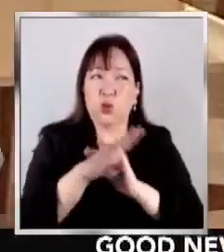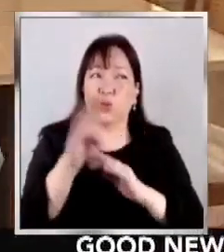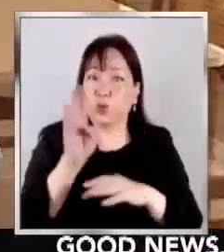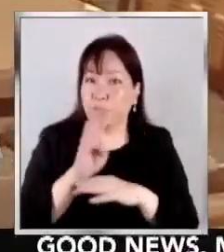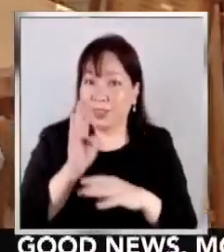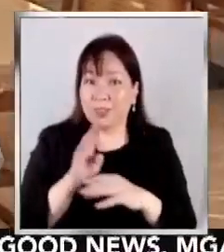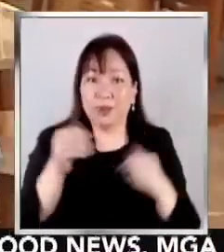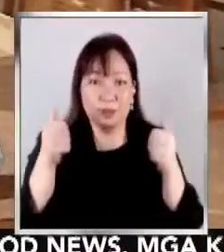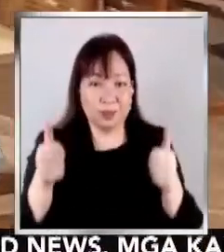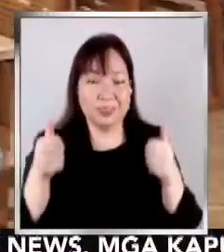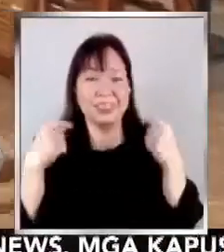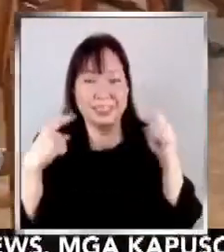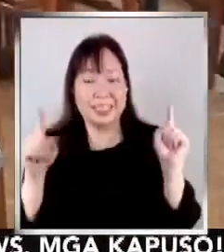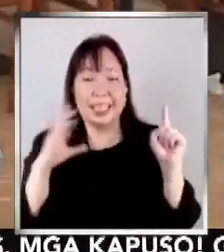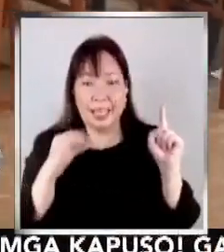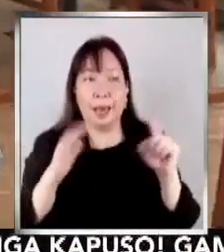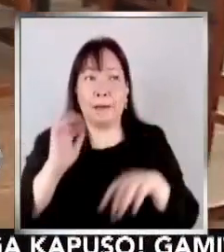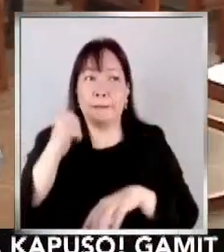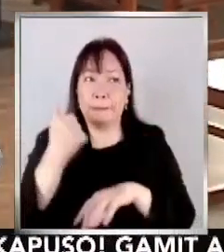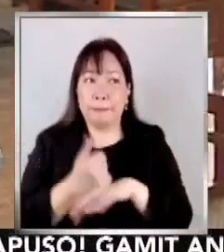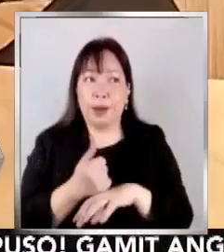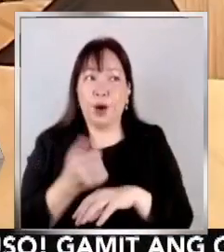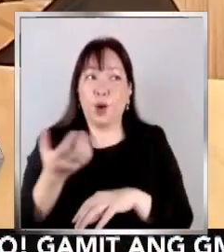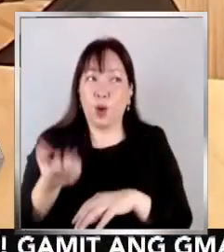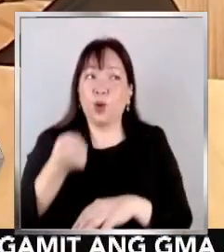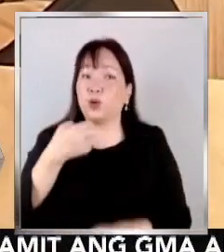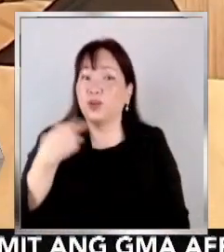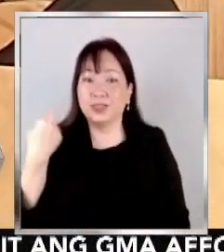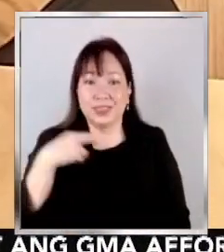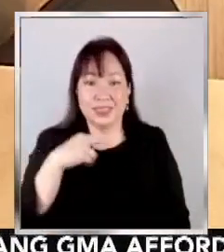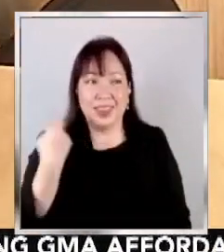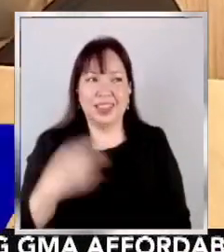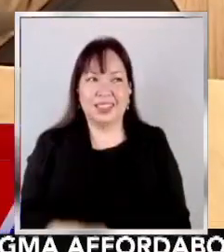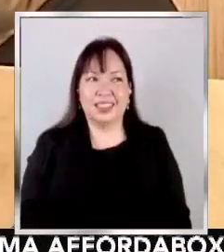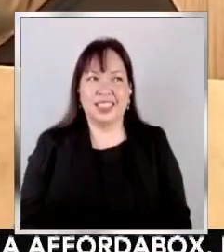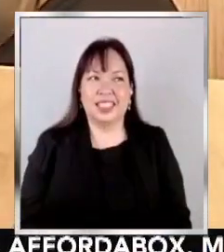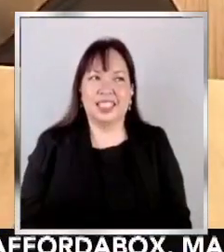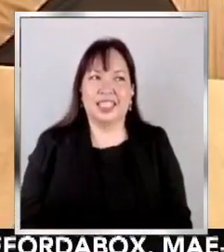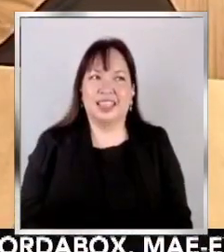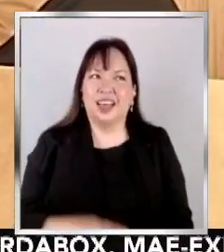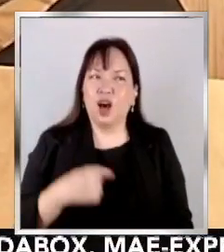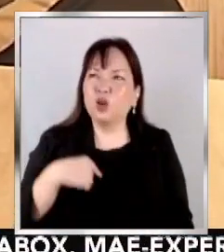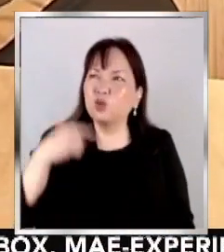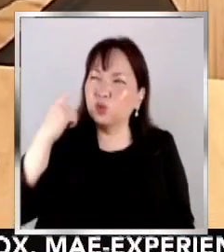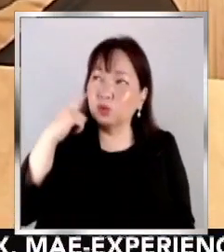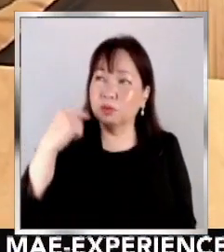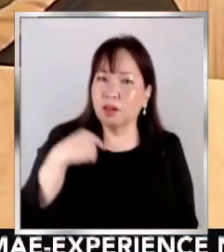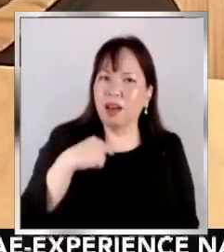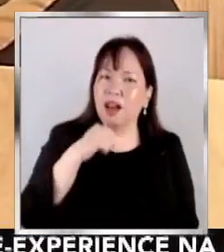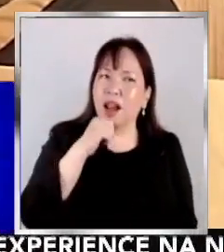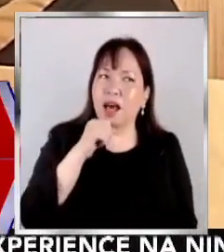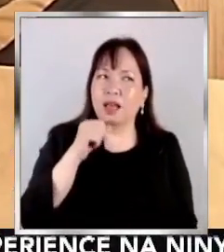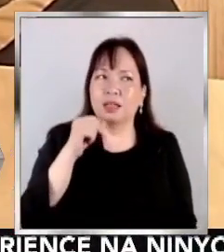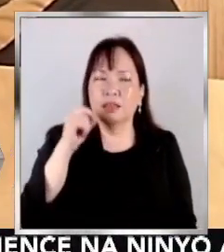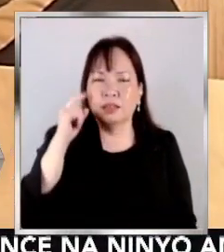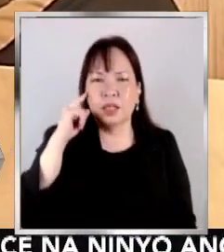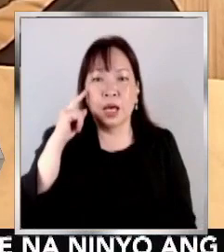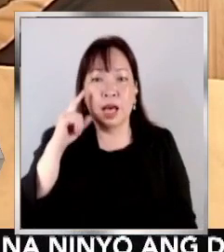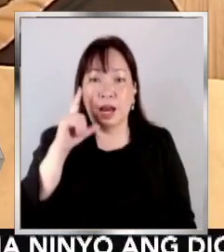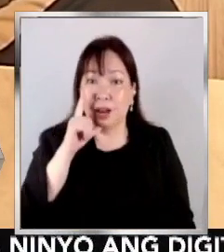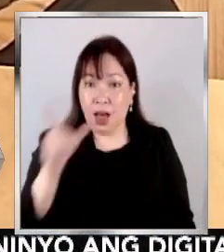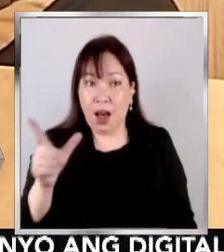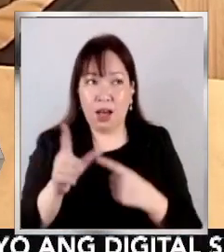at nakapagpatayo na ng sariling restaurant. Hindi ako masyado naniniwala sa swerte. It's about hard